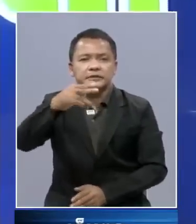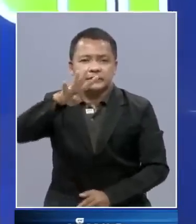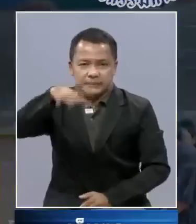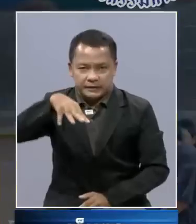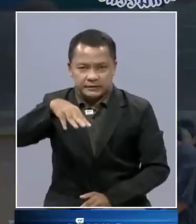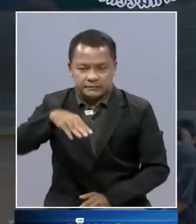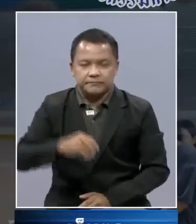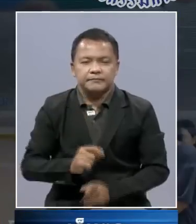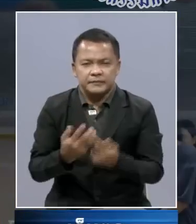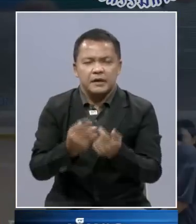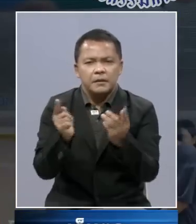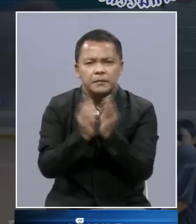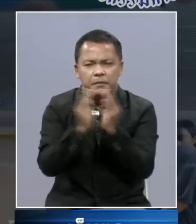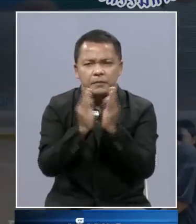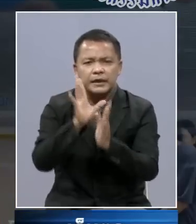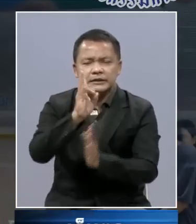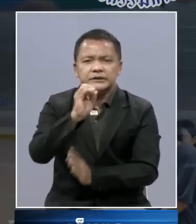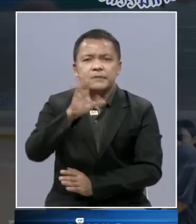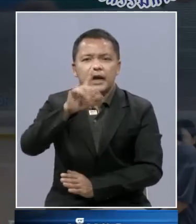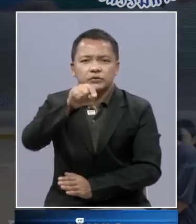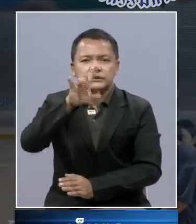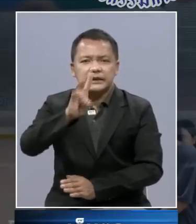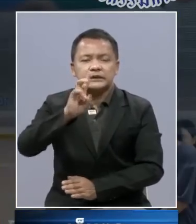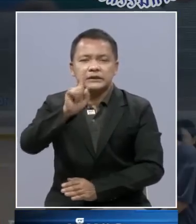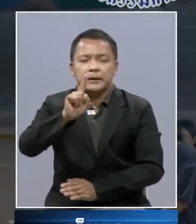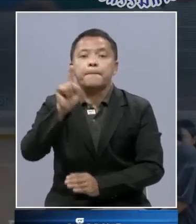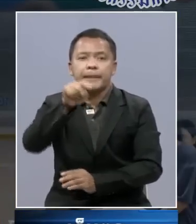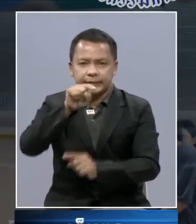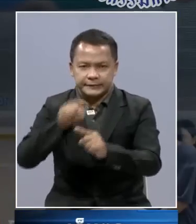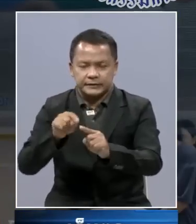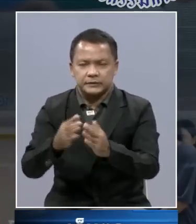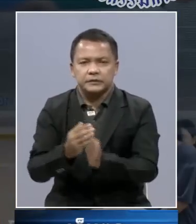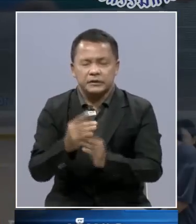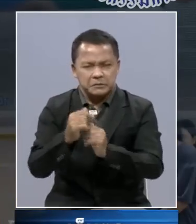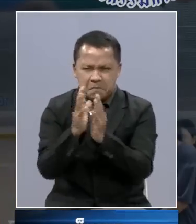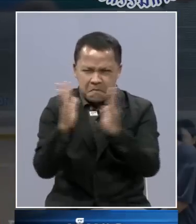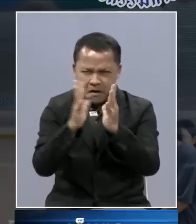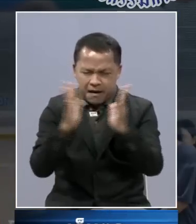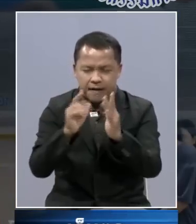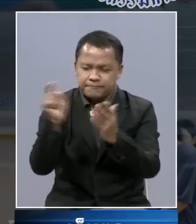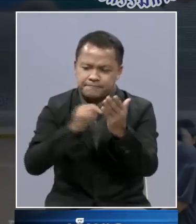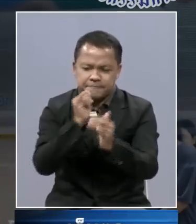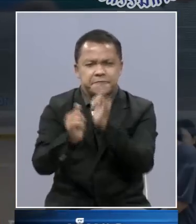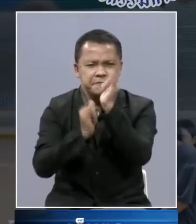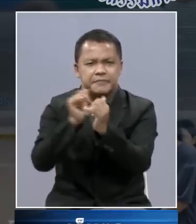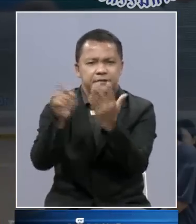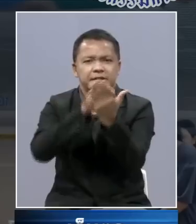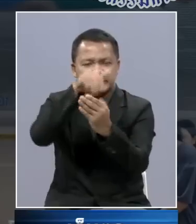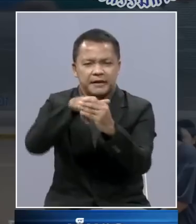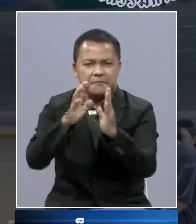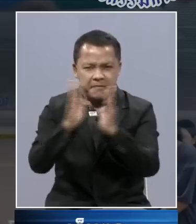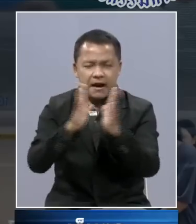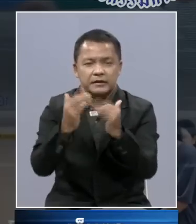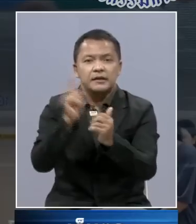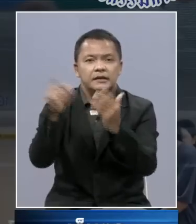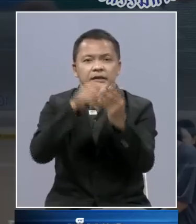39,514,000กว่าคนคิดเป็นร้อยละ 75.71 นะฮะก็ต้องบอกว่าเยอะที่สุดนะในประวัติศาสตร์การเลือกตั้งเหมือนกันโด